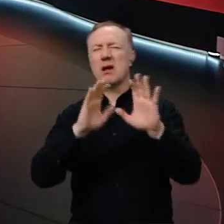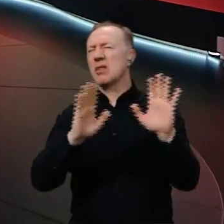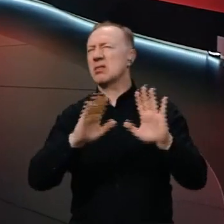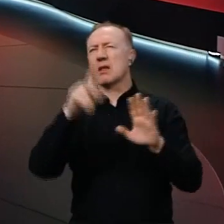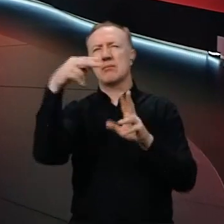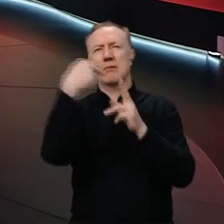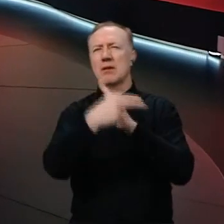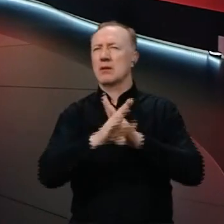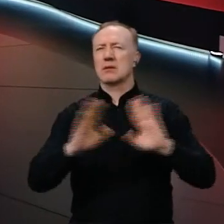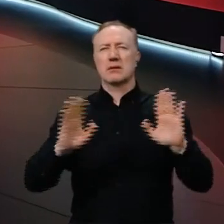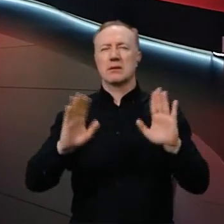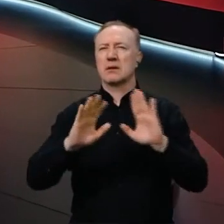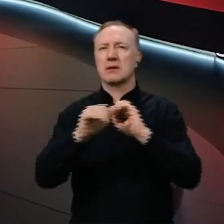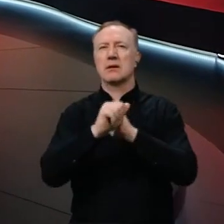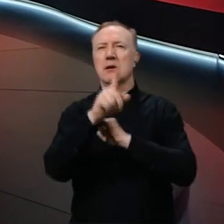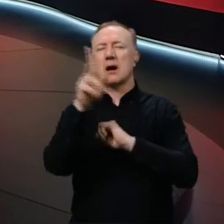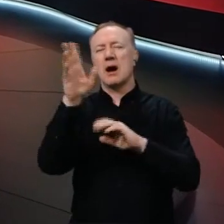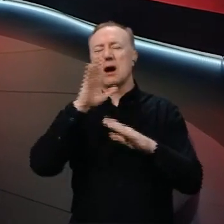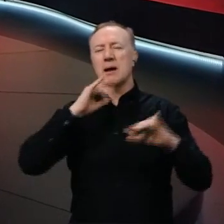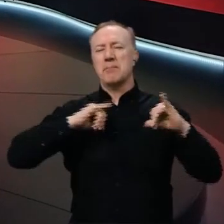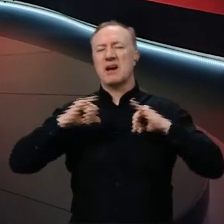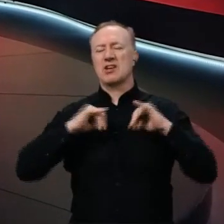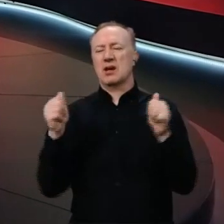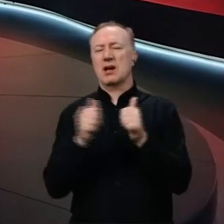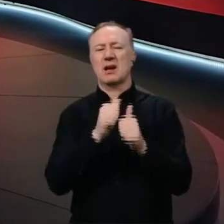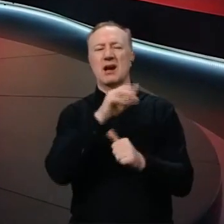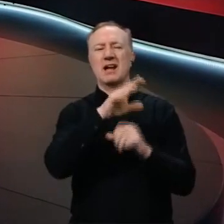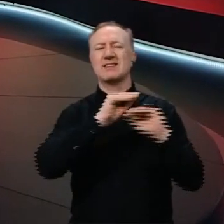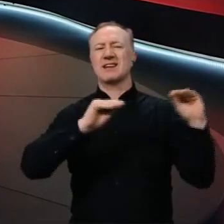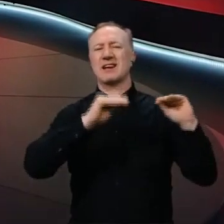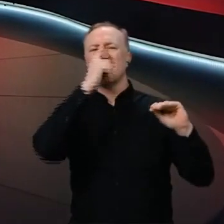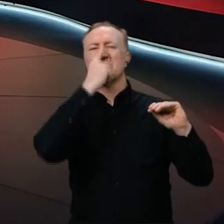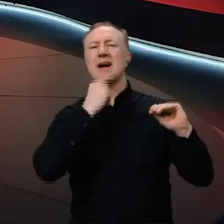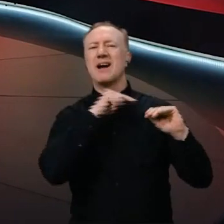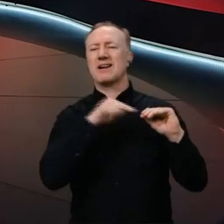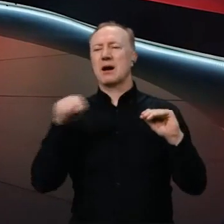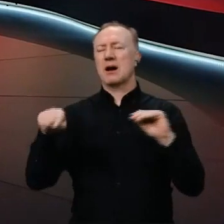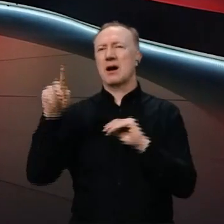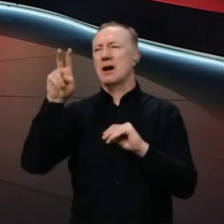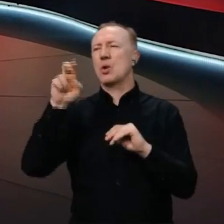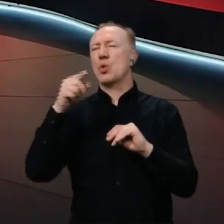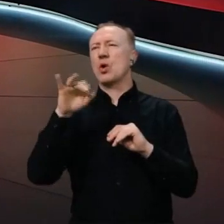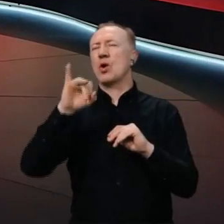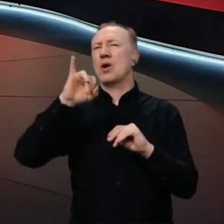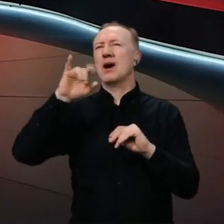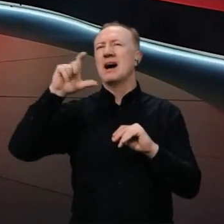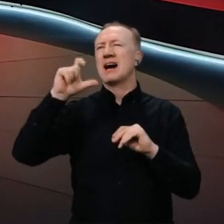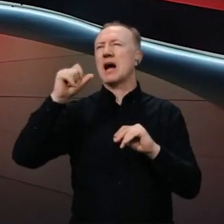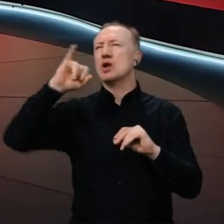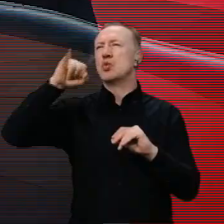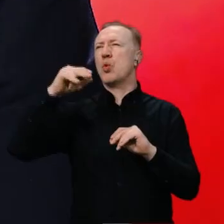Oni działają w zaplanowany sposób. Tak? Jego menedżerem jest Hugo Cajuda, który jest bardzo aktywny na rynku w